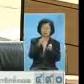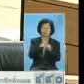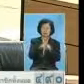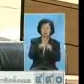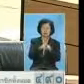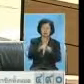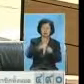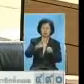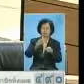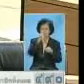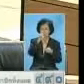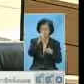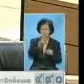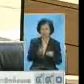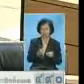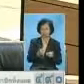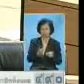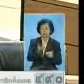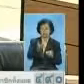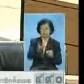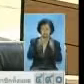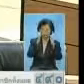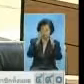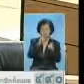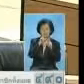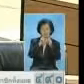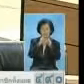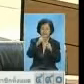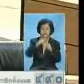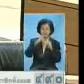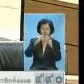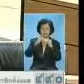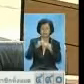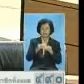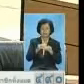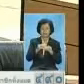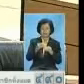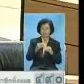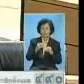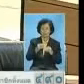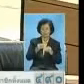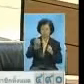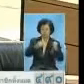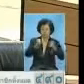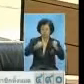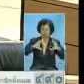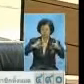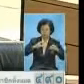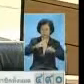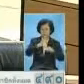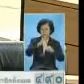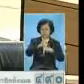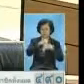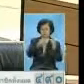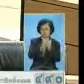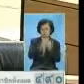ยแล้วผมต้องกราบเรียนท่านประธานนะครับเพราะวันนั้นเนี่ยผมตั้งใจที่จะถามในที่ประชุมพรรคเพื่อไทยว่ารถยนต์ทั้งหมดในประเทศไทยมีกี่